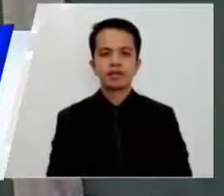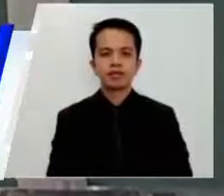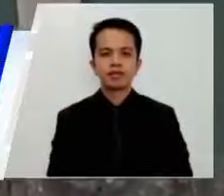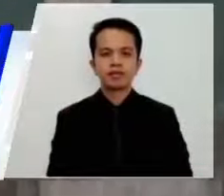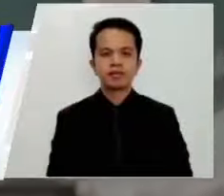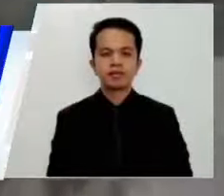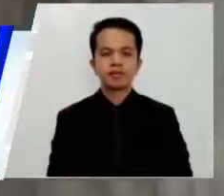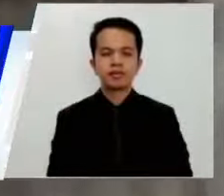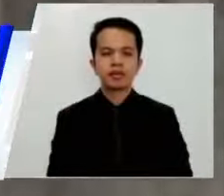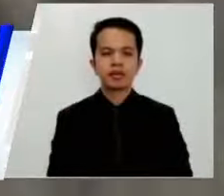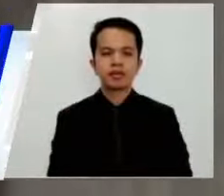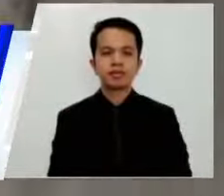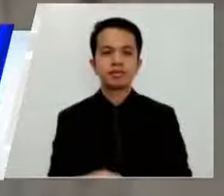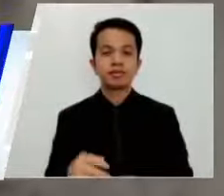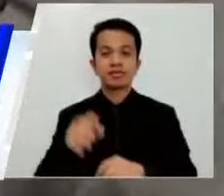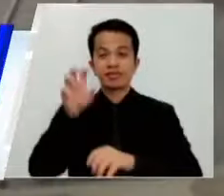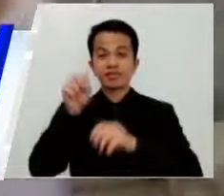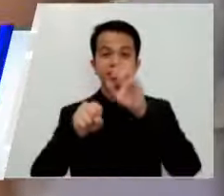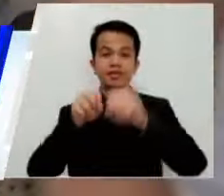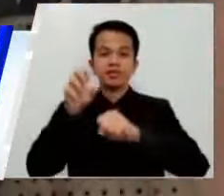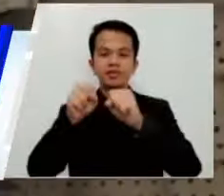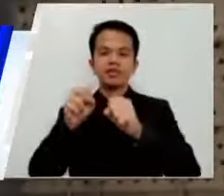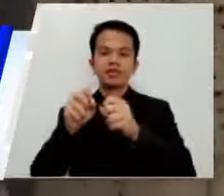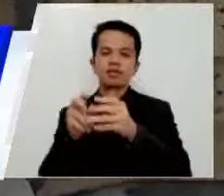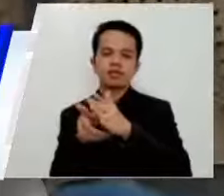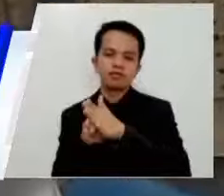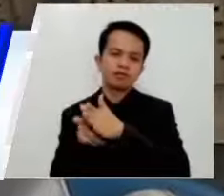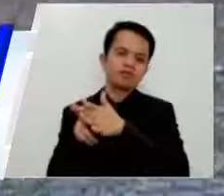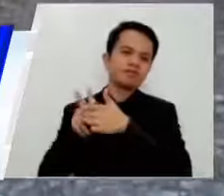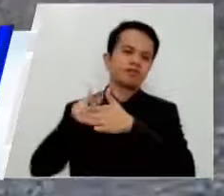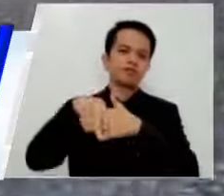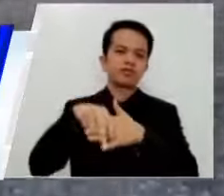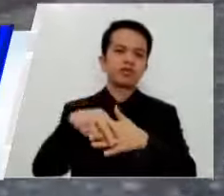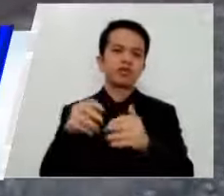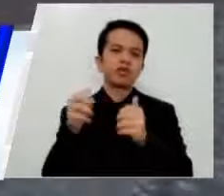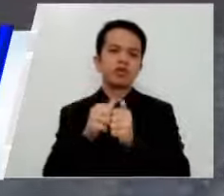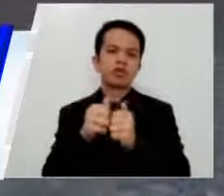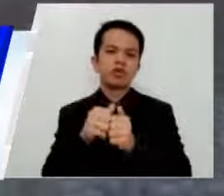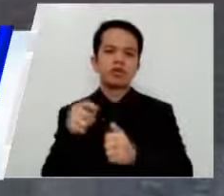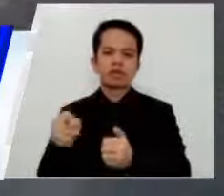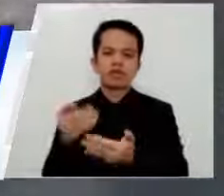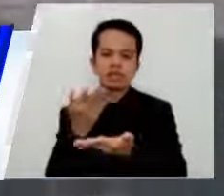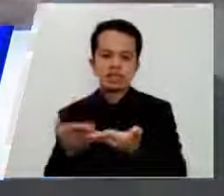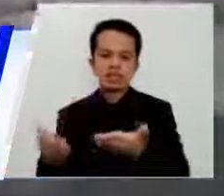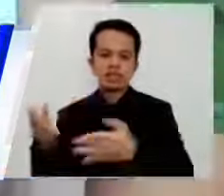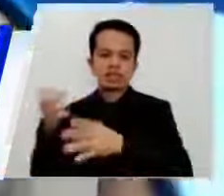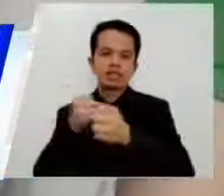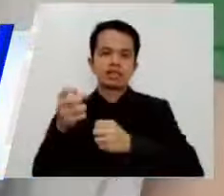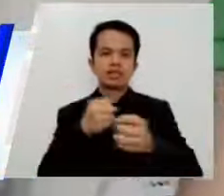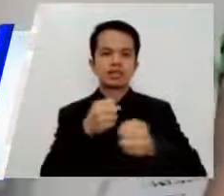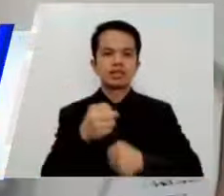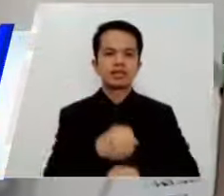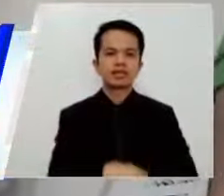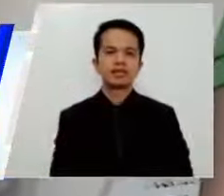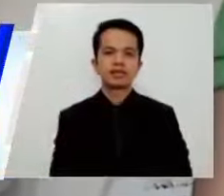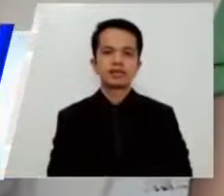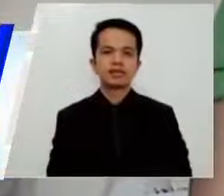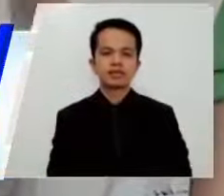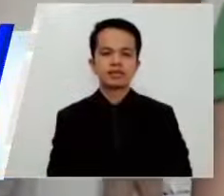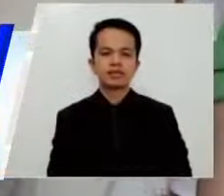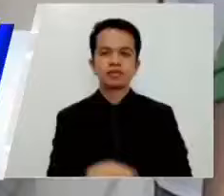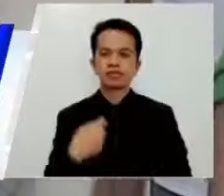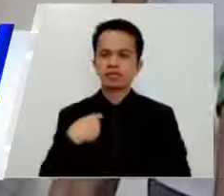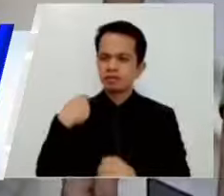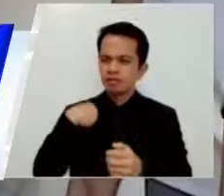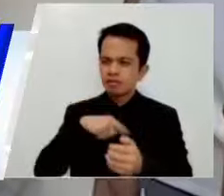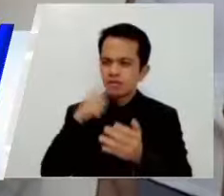Gamit ang hagdan, tumawid na rin ang ilang residente, bit-bit ang kanilang mga naisalbang gamit pa MICT. Kita namin yung malakas